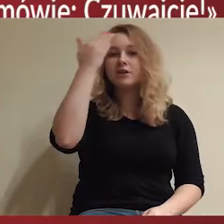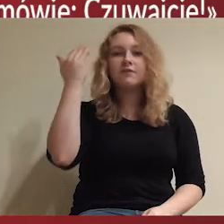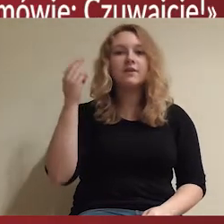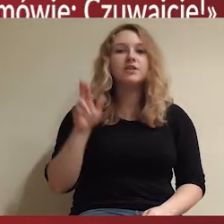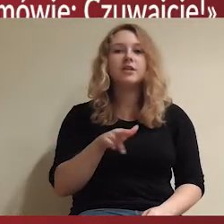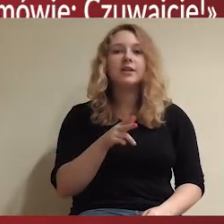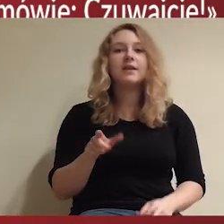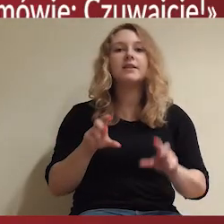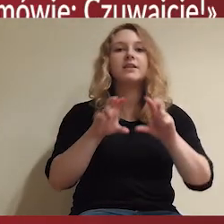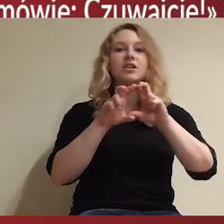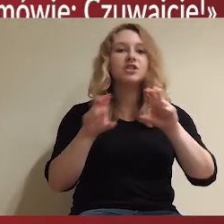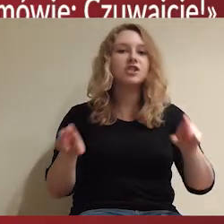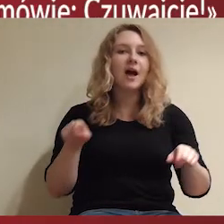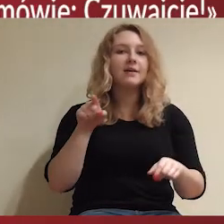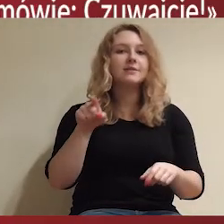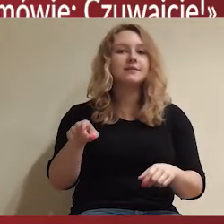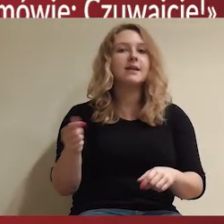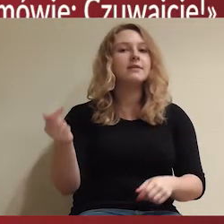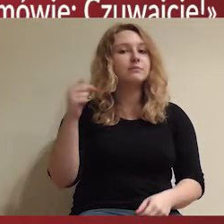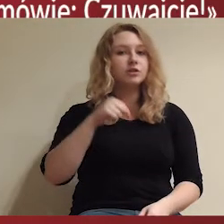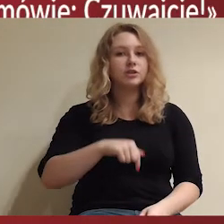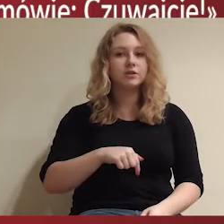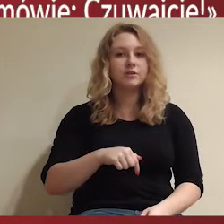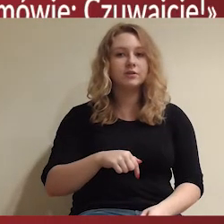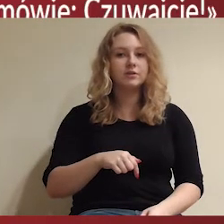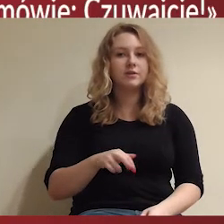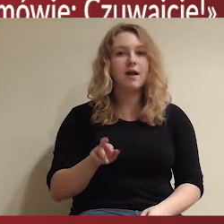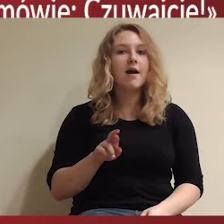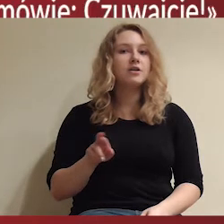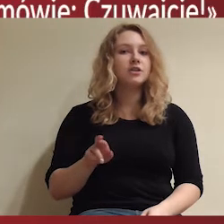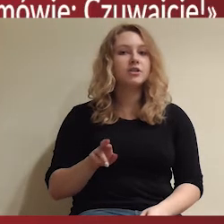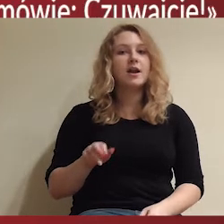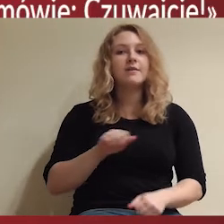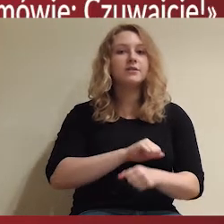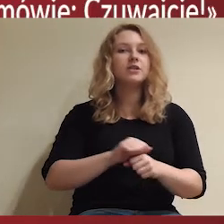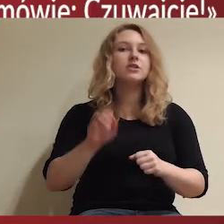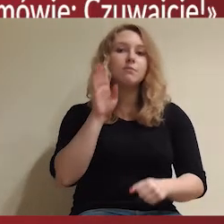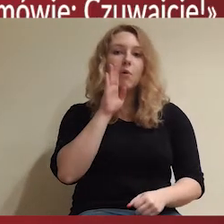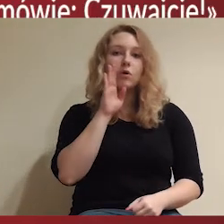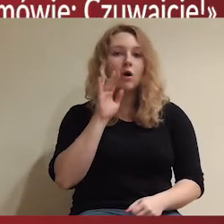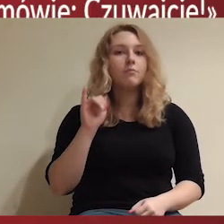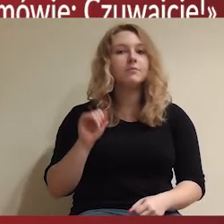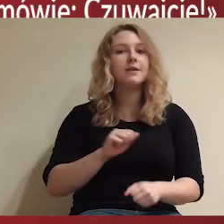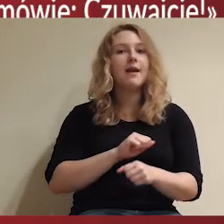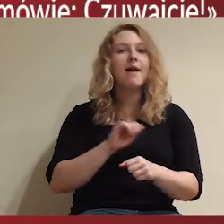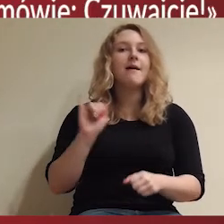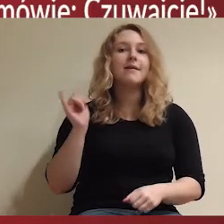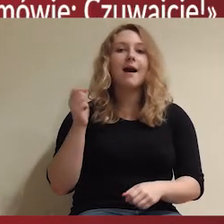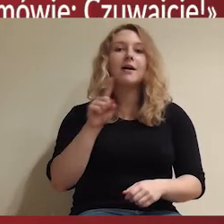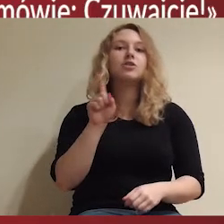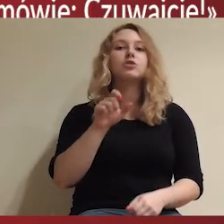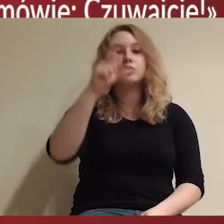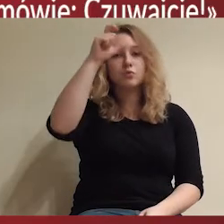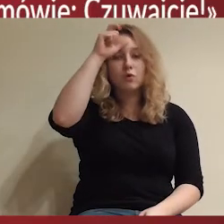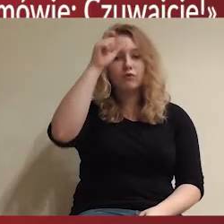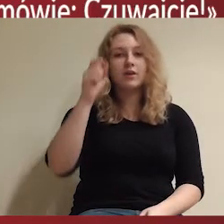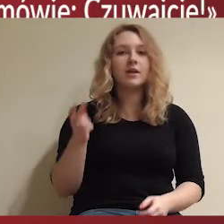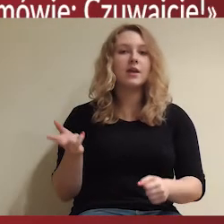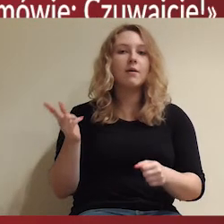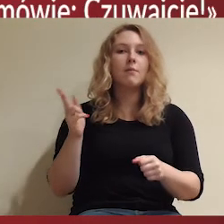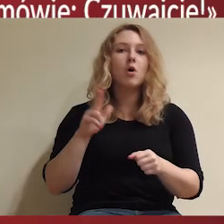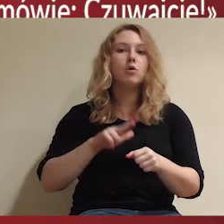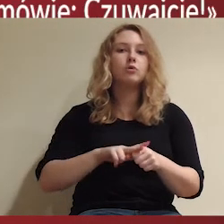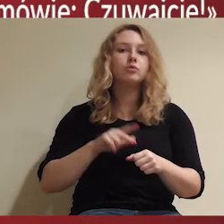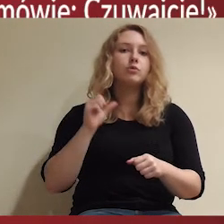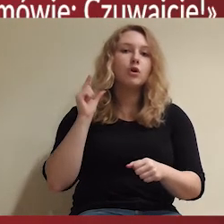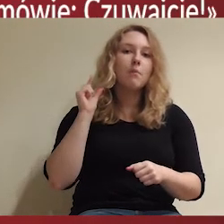Jezus powiedział do swoich uczniów: uważajcie, czuwajcie, bo nie wiecie, kiedy czas ten